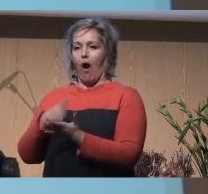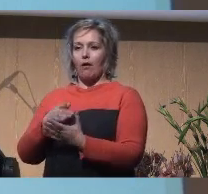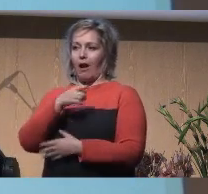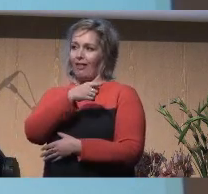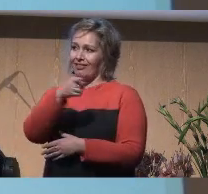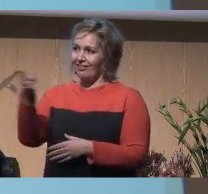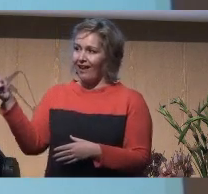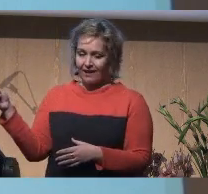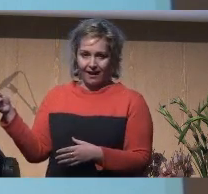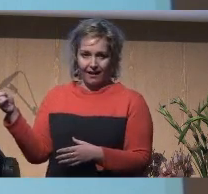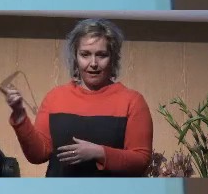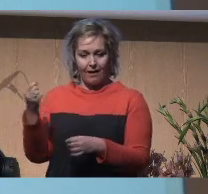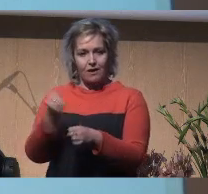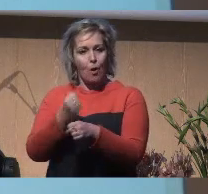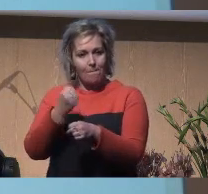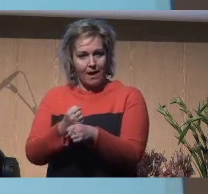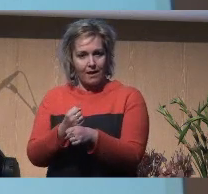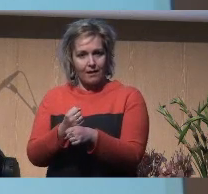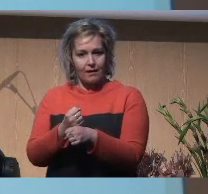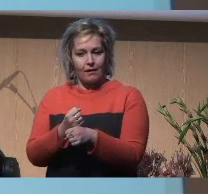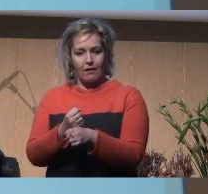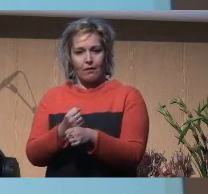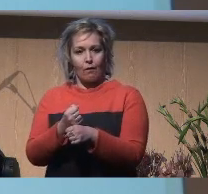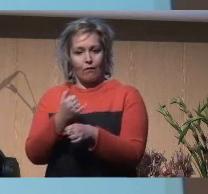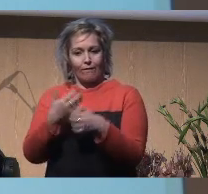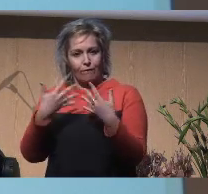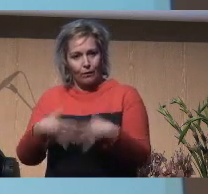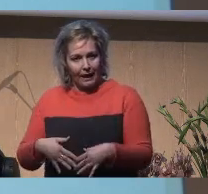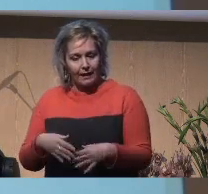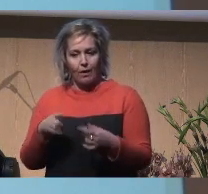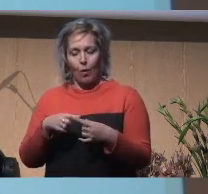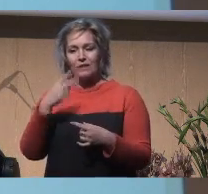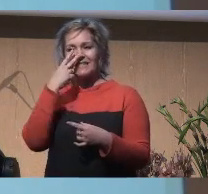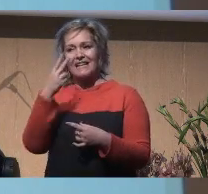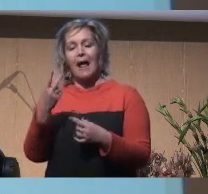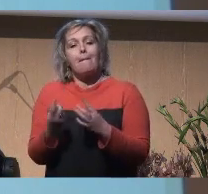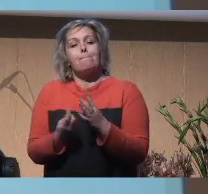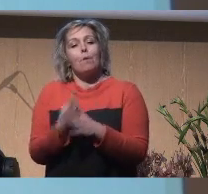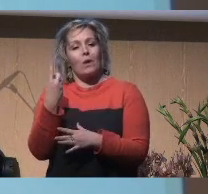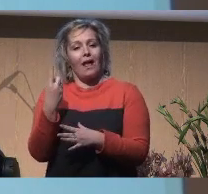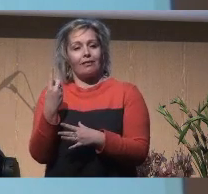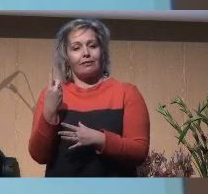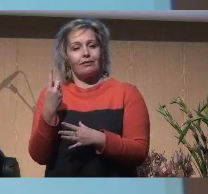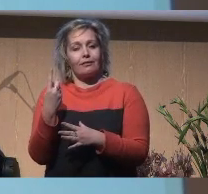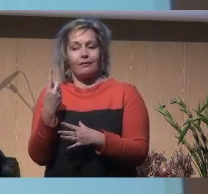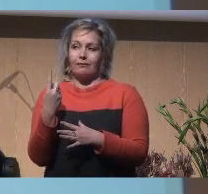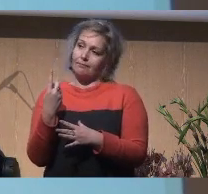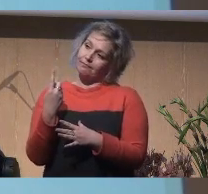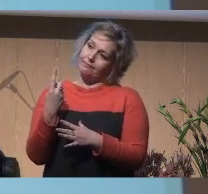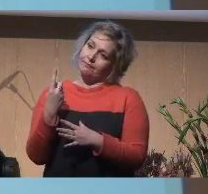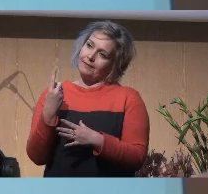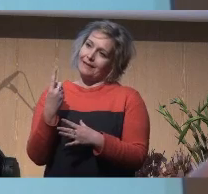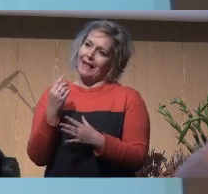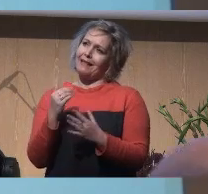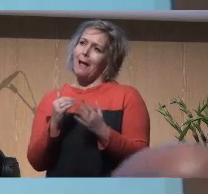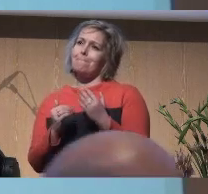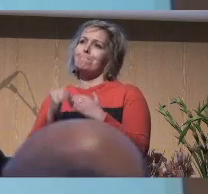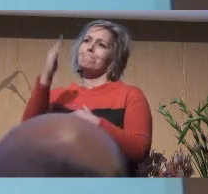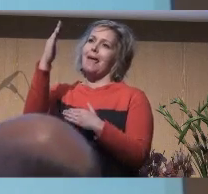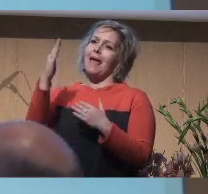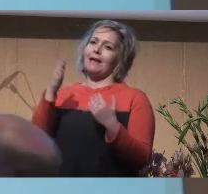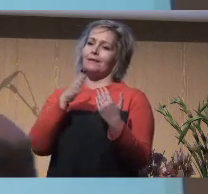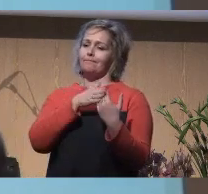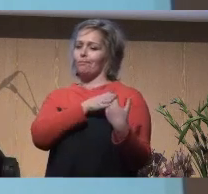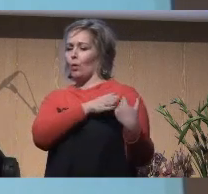dere arbeider og virker, og se mulighetene i et enda mer